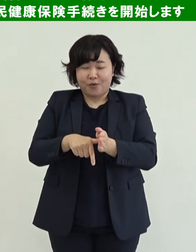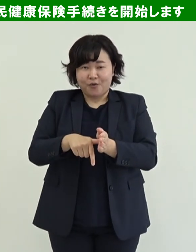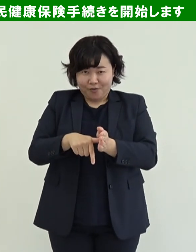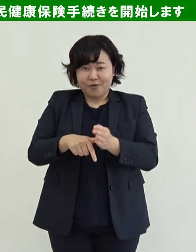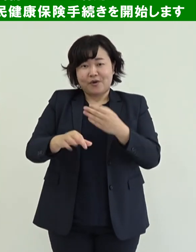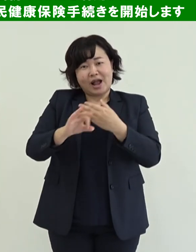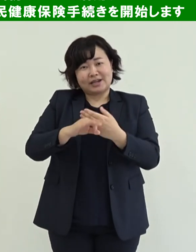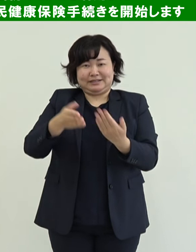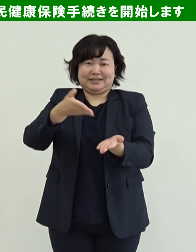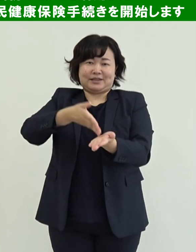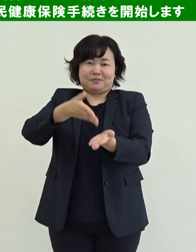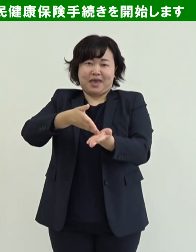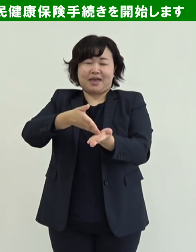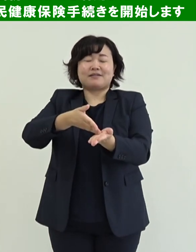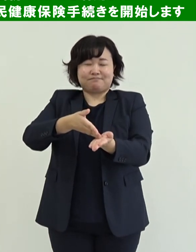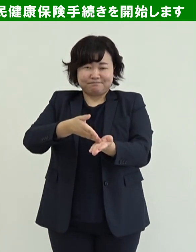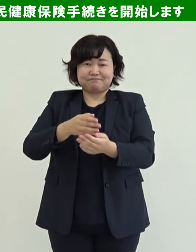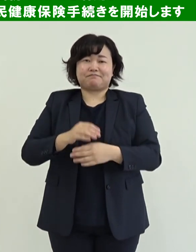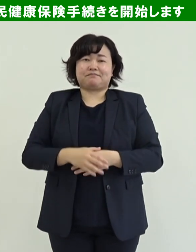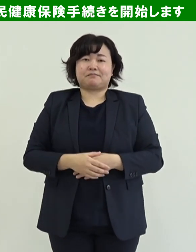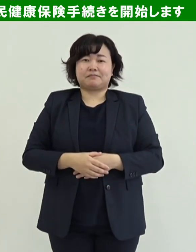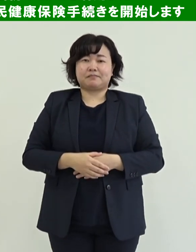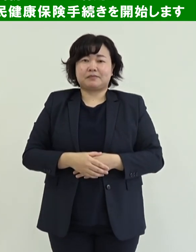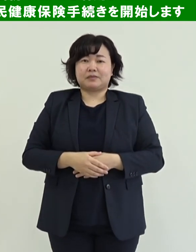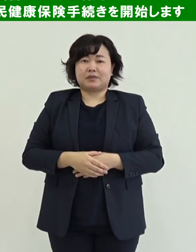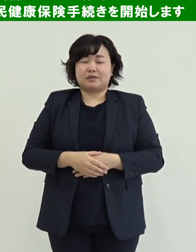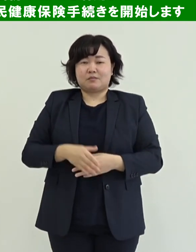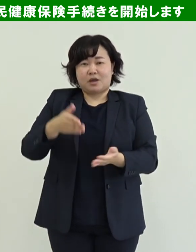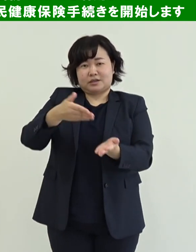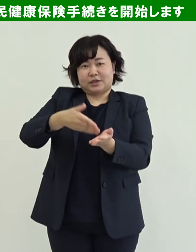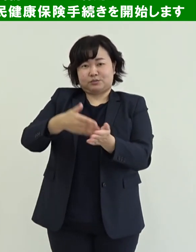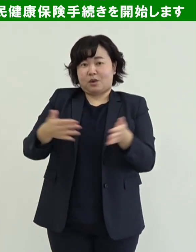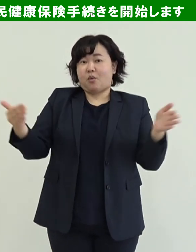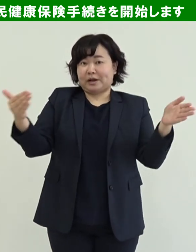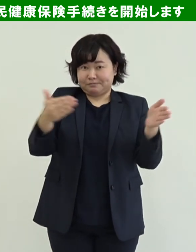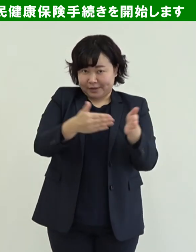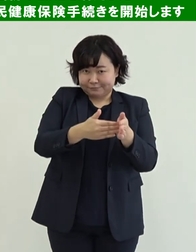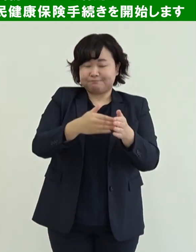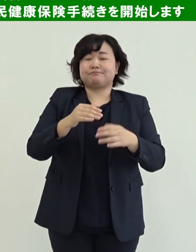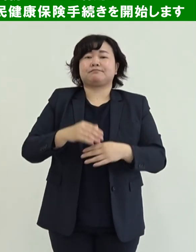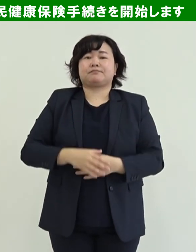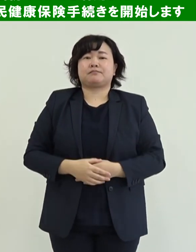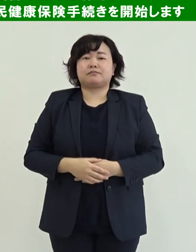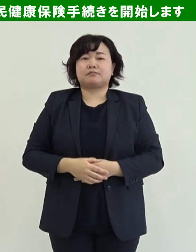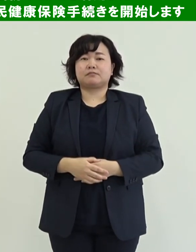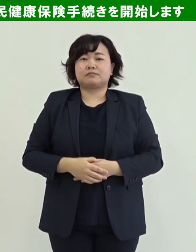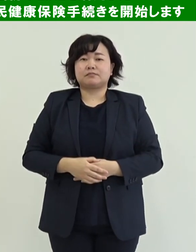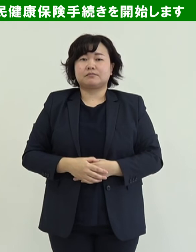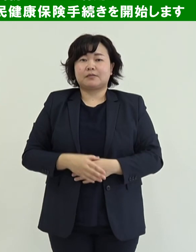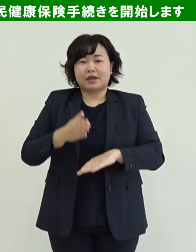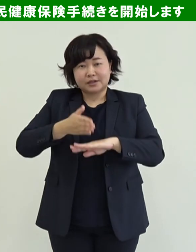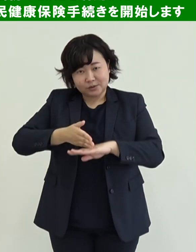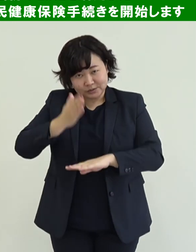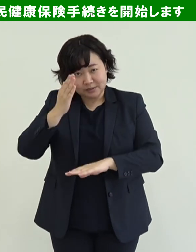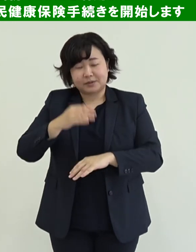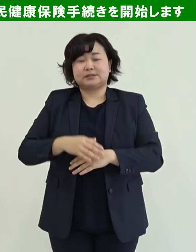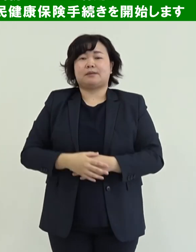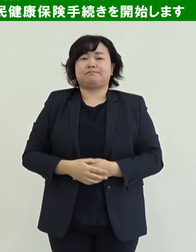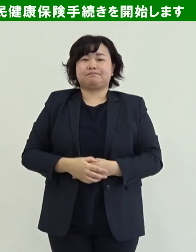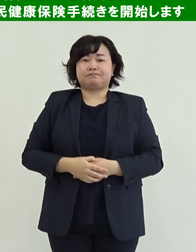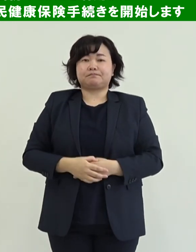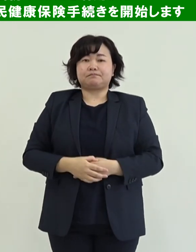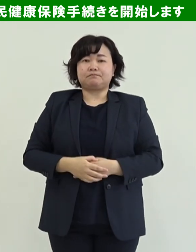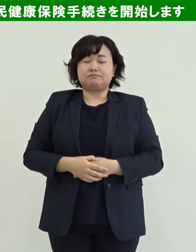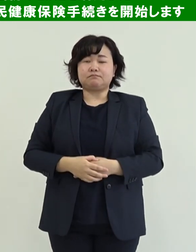頂いているデモンストレーションになりますのでご説明は以上となりますはいということでござい